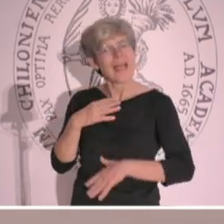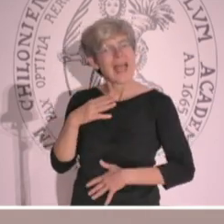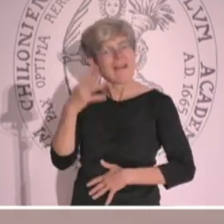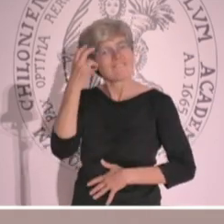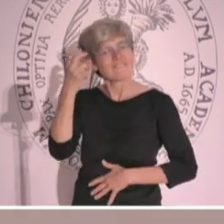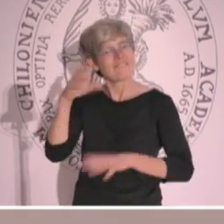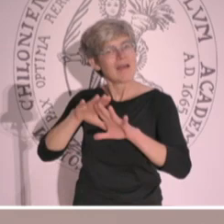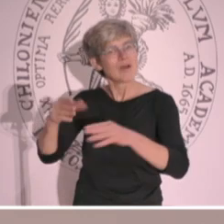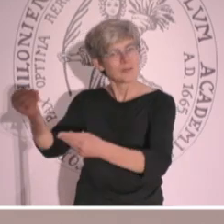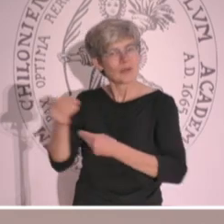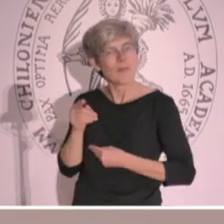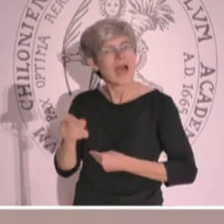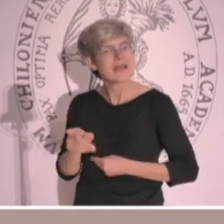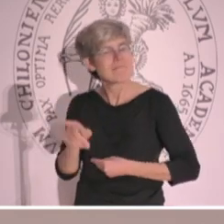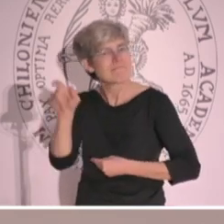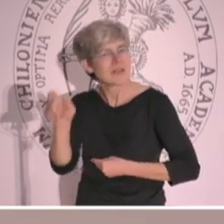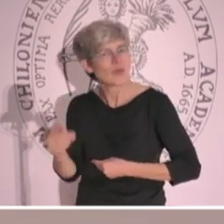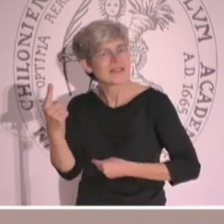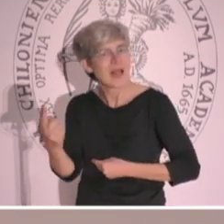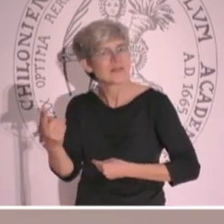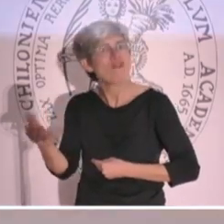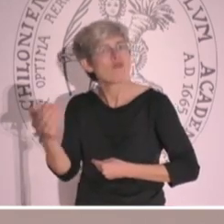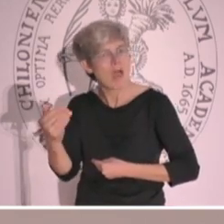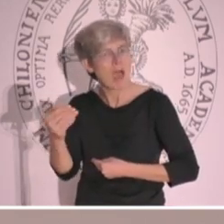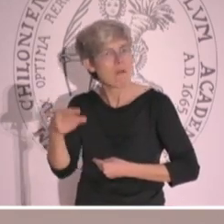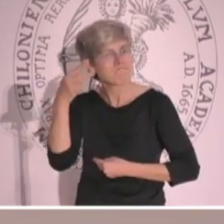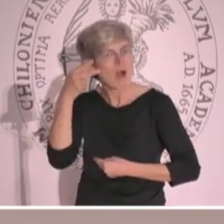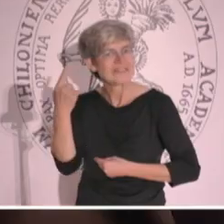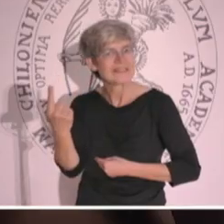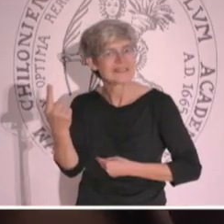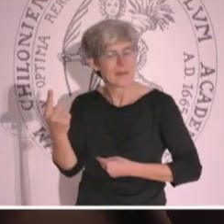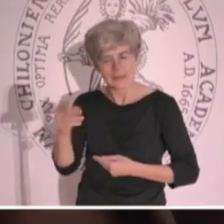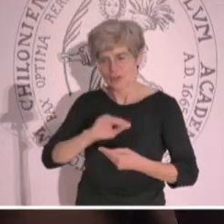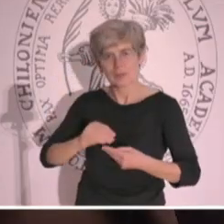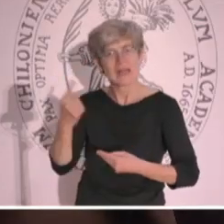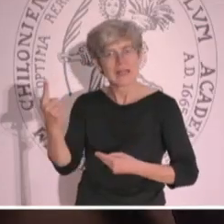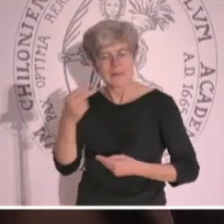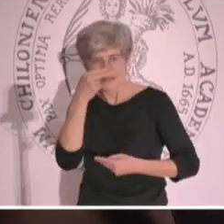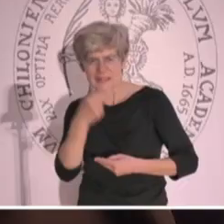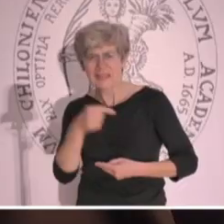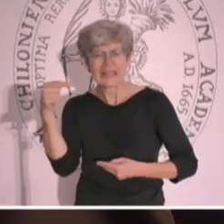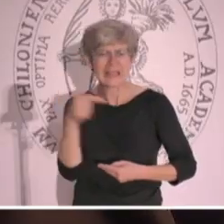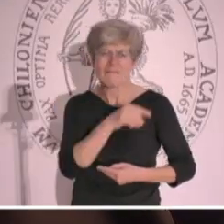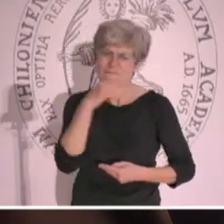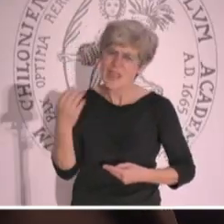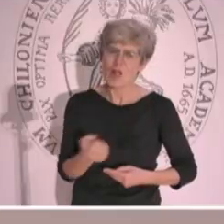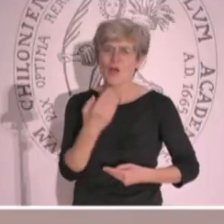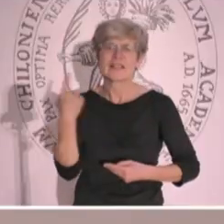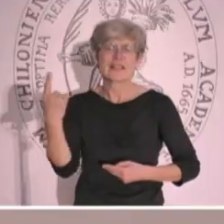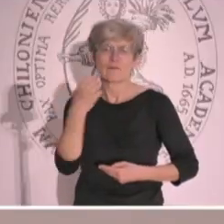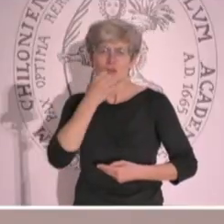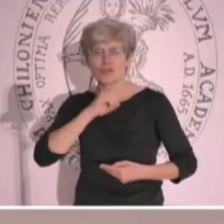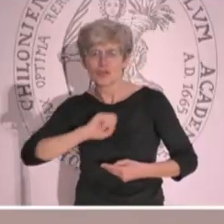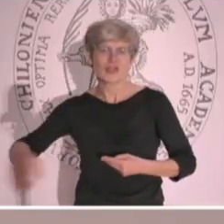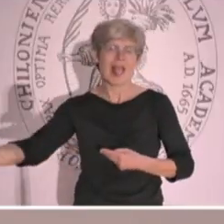sagte, hier sei so viel los, hier sei so viel im Entstehen. Sie wolle unbedingt, so schnell es geht, nach Kiel ziehen. Sie haben das schon